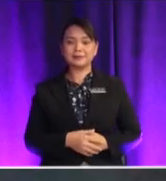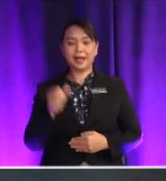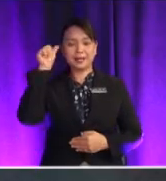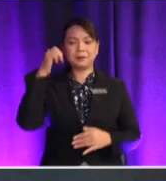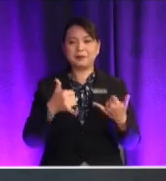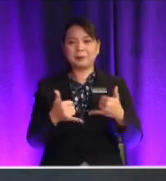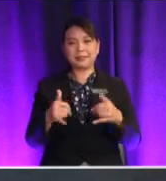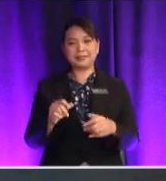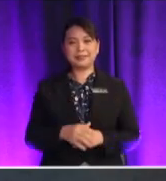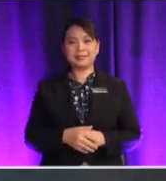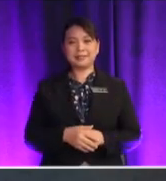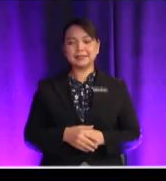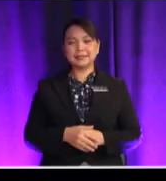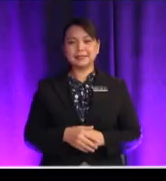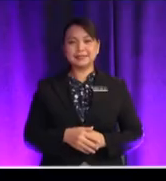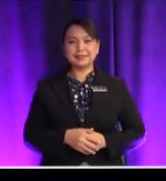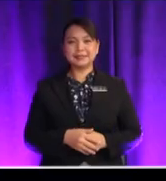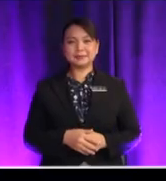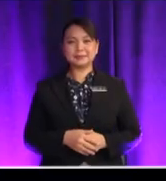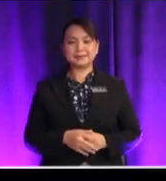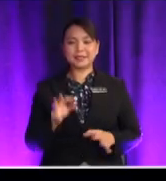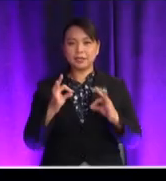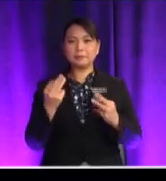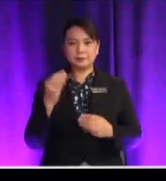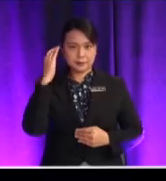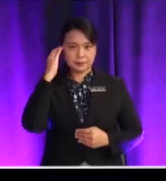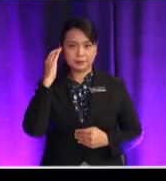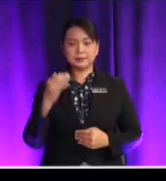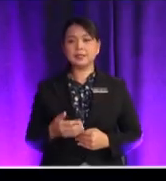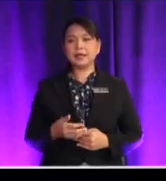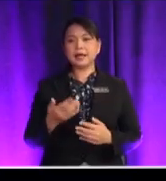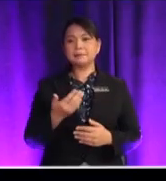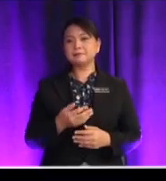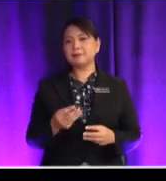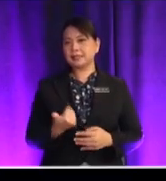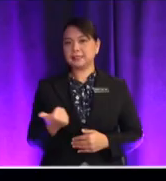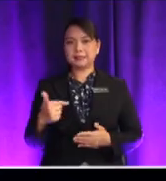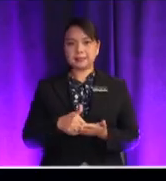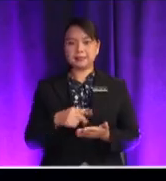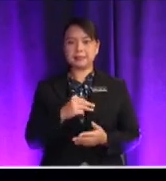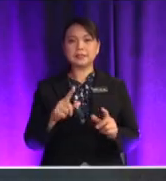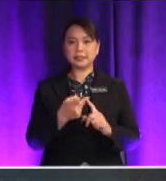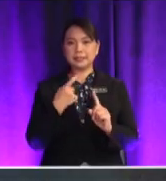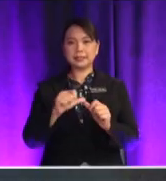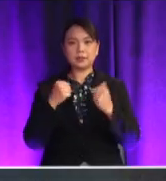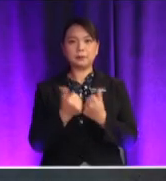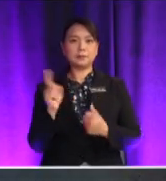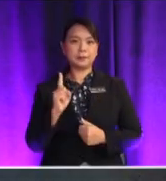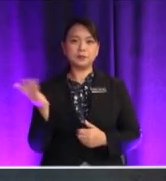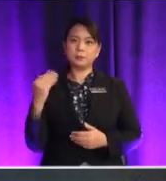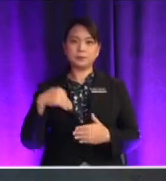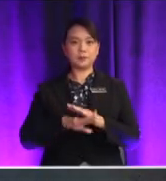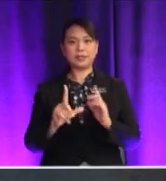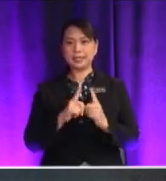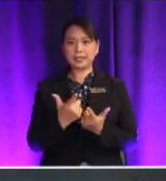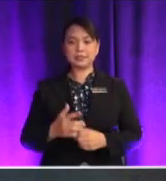ya? Okay. Kalau nak tahu ini alat muzik apa dan dari kaum mana, jom kita mulakan kelas kita. Ya, tunggu apa lagi? Jom kita mulakan